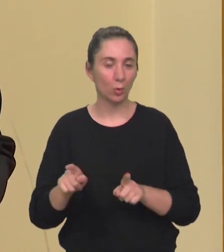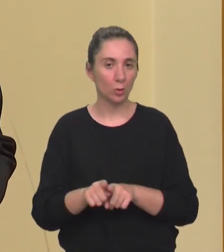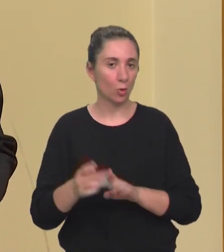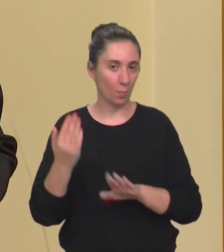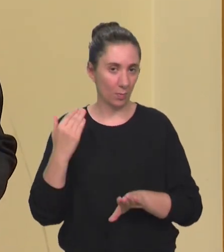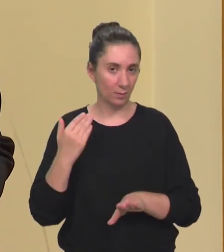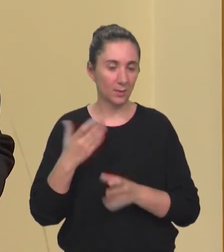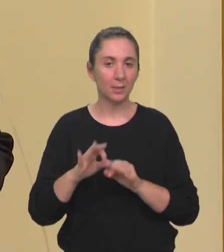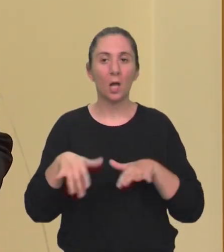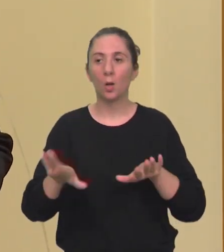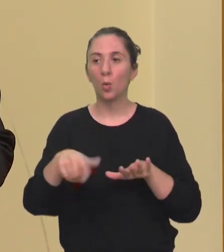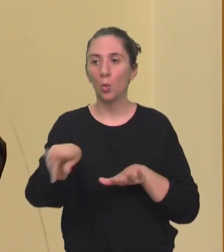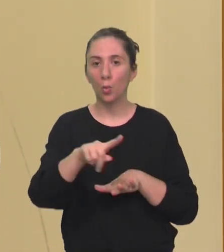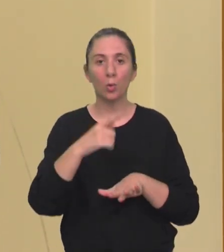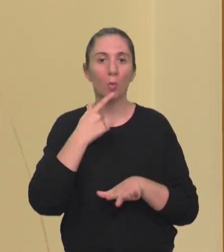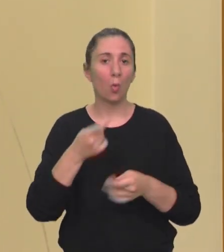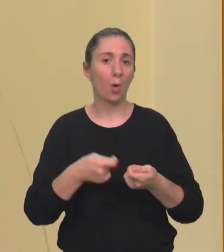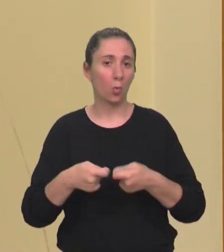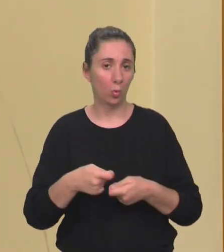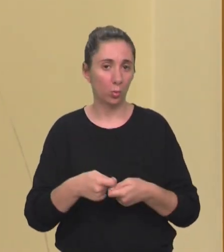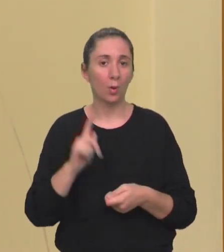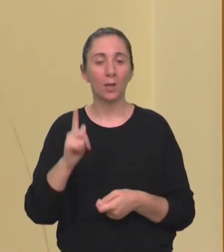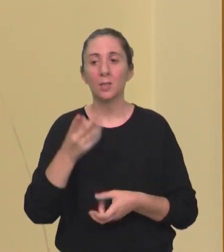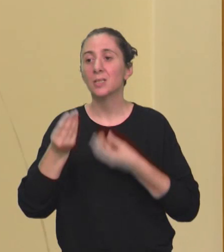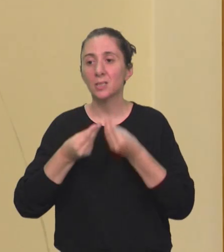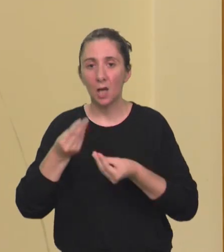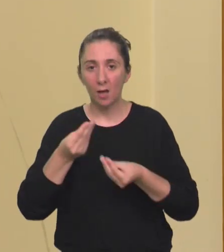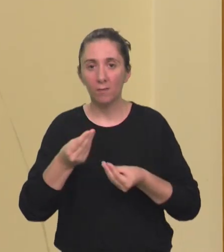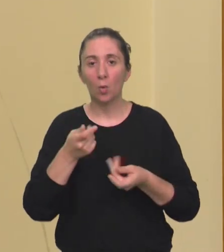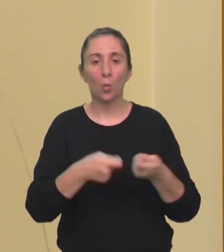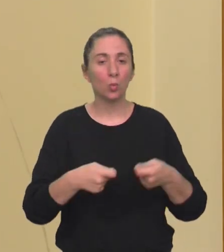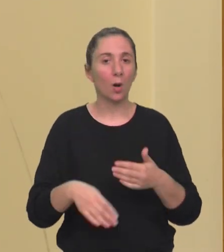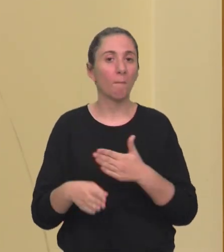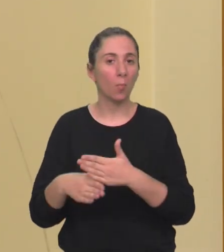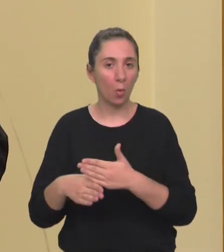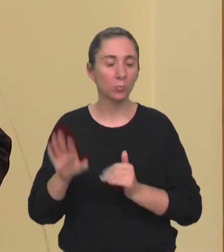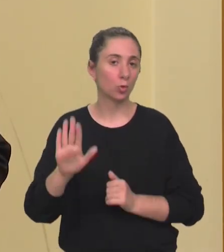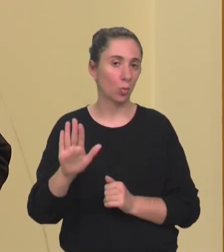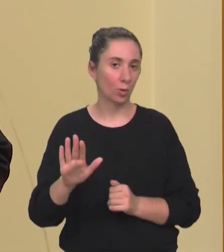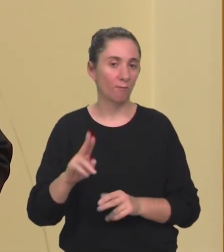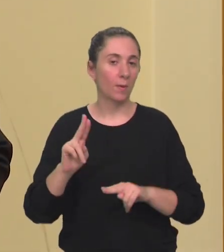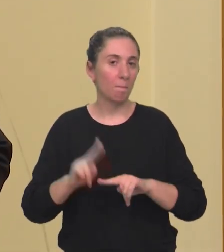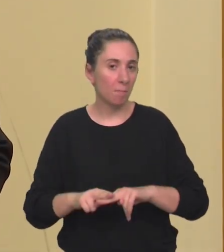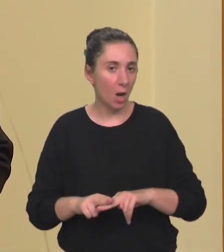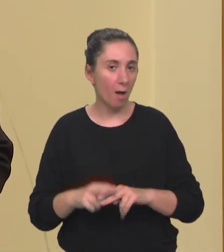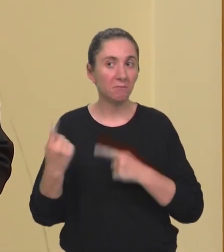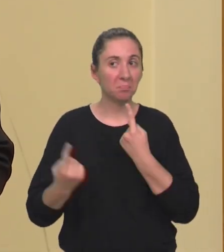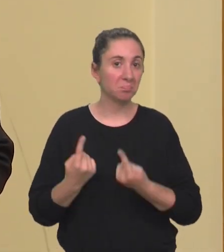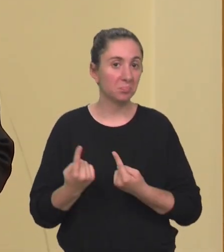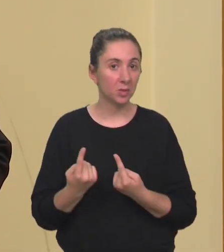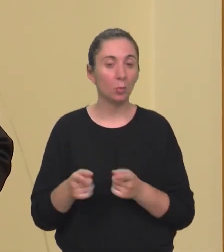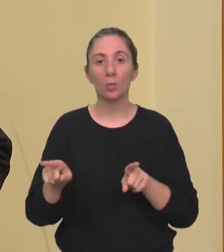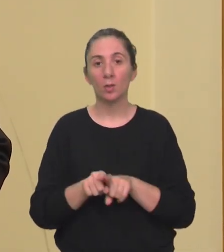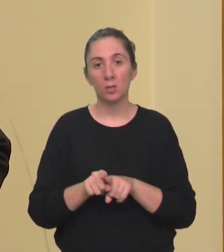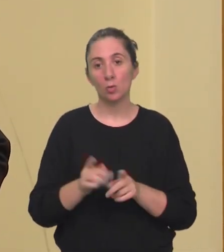prije svega za ljude koje udruga i savjetuje, kojima udruga pomaže u njihovim pravnim